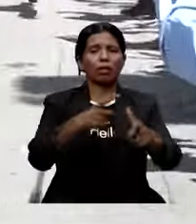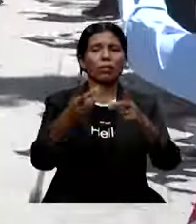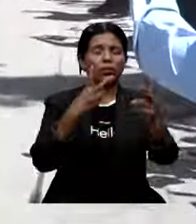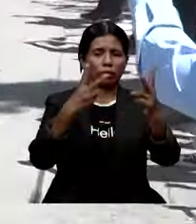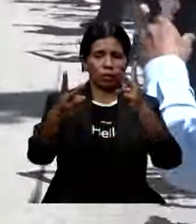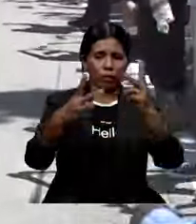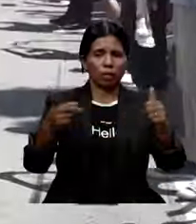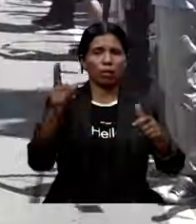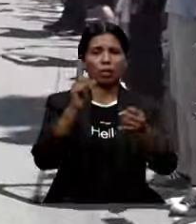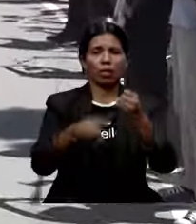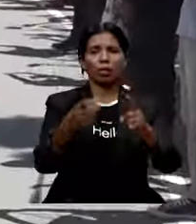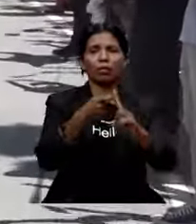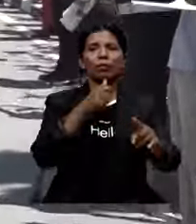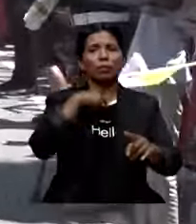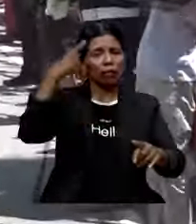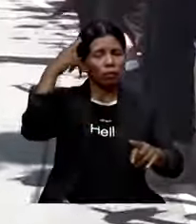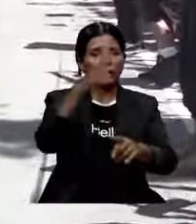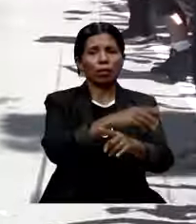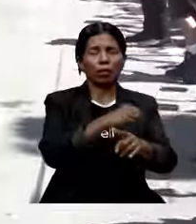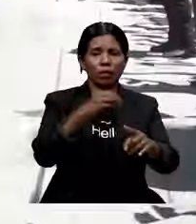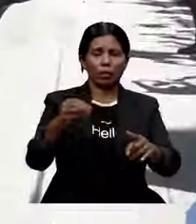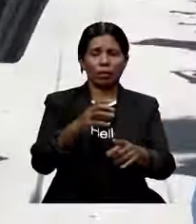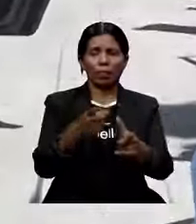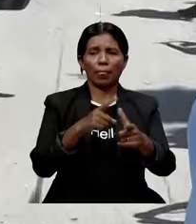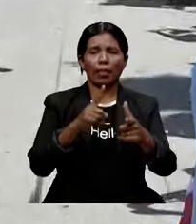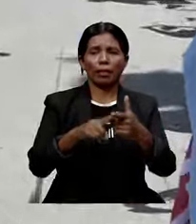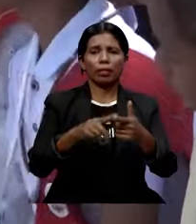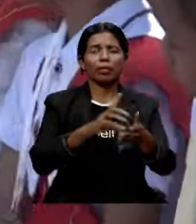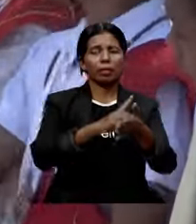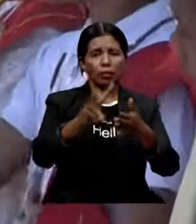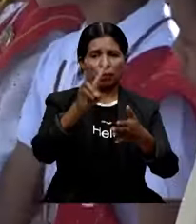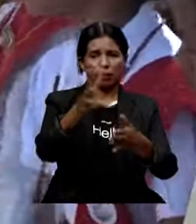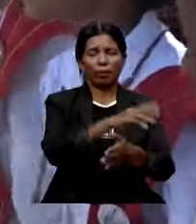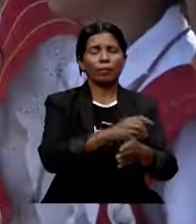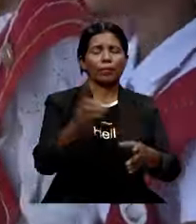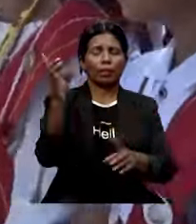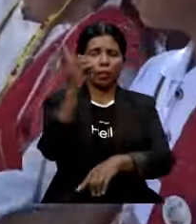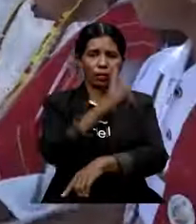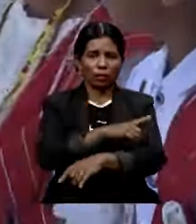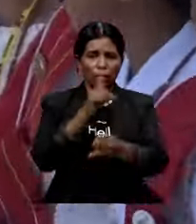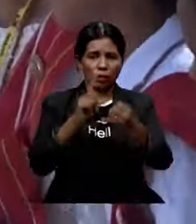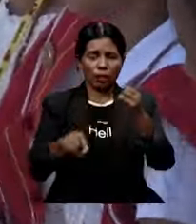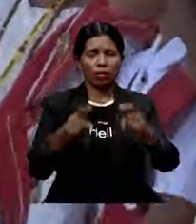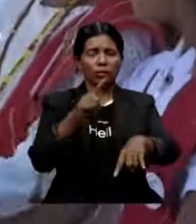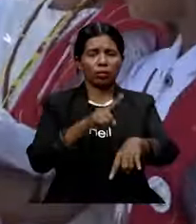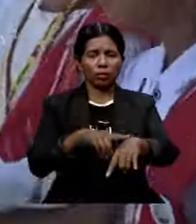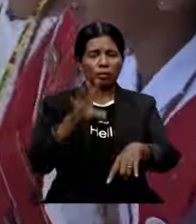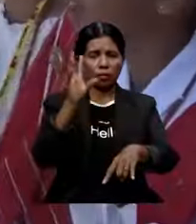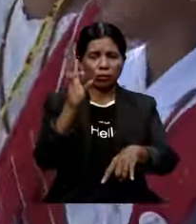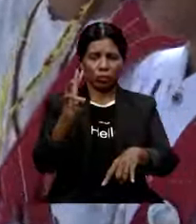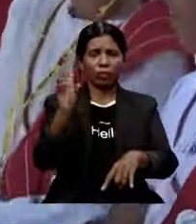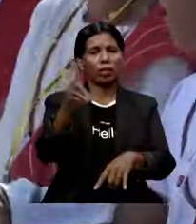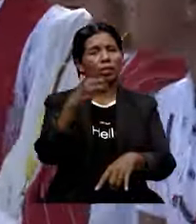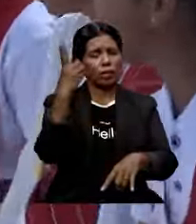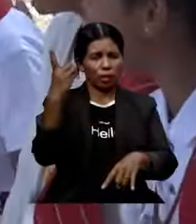ikus husi Papa nian ia Asia no Oceania kuaze semana rua. Ia loron ikus ne hahu husi tuku siadader serane